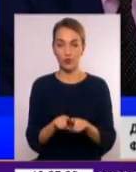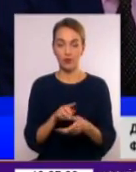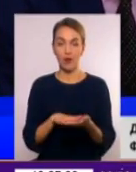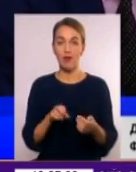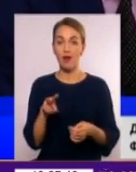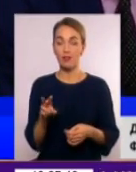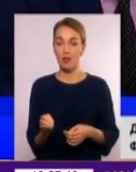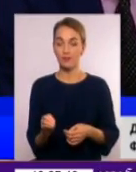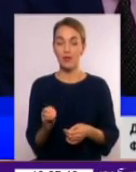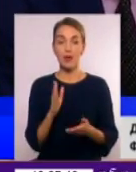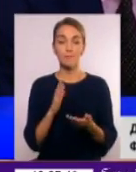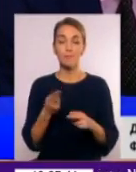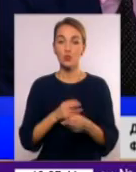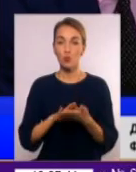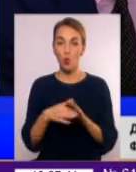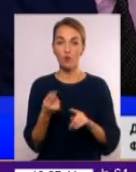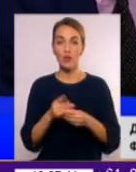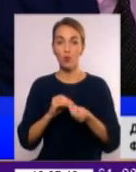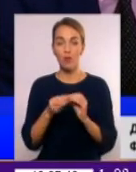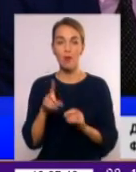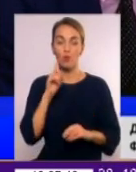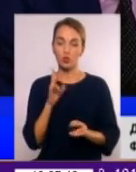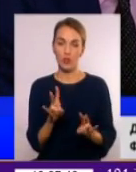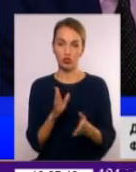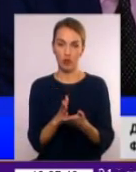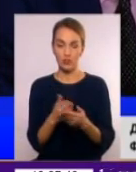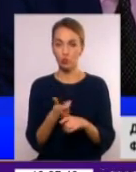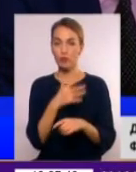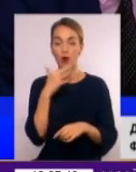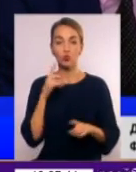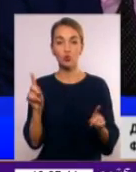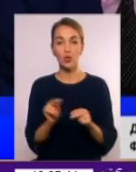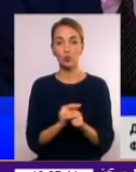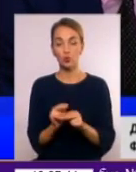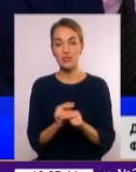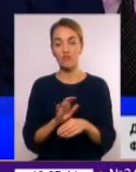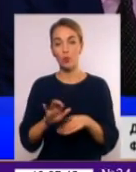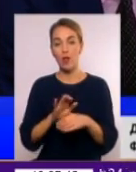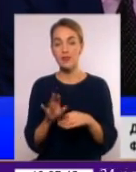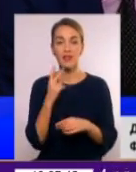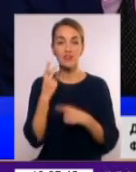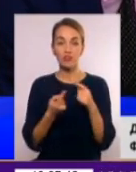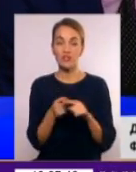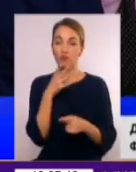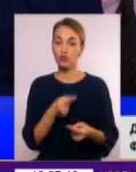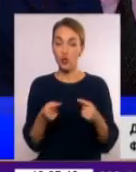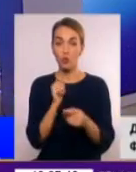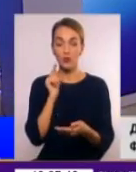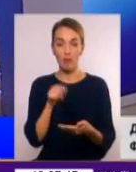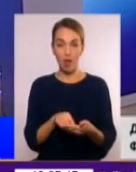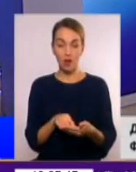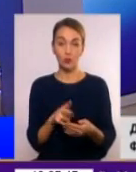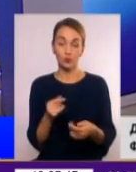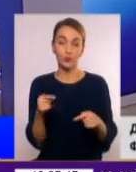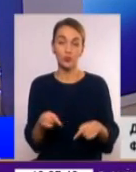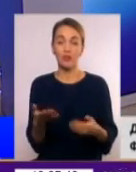Але, безумовно, ця проблема, вона поки що залишається. Дуже багато чого ремонтується, виробляється, не завжди це вчасно потрапляє. Ну,